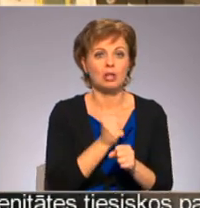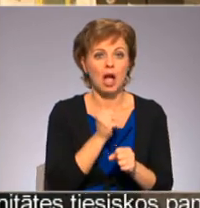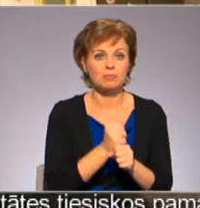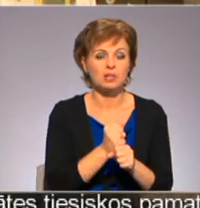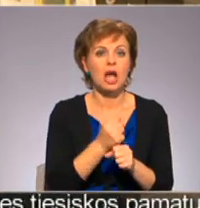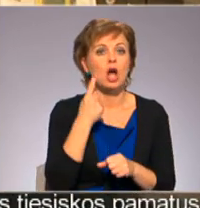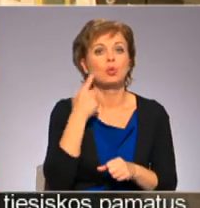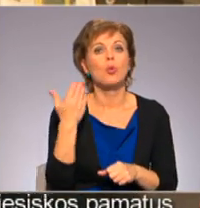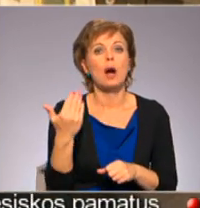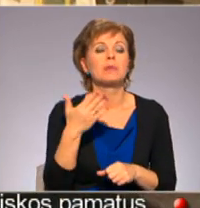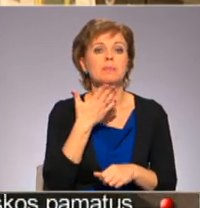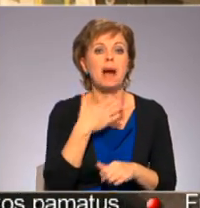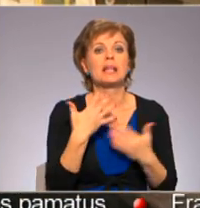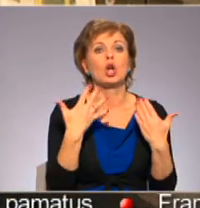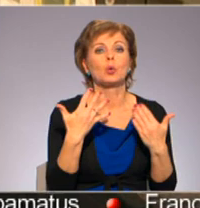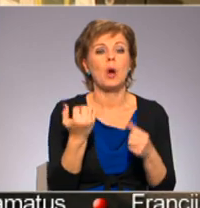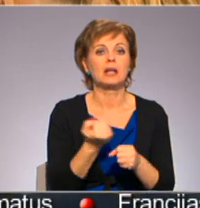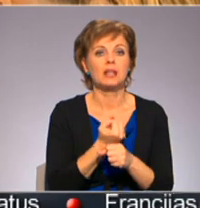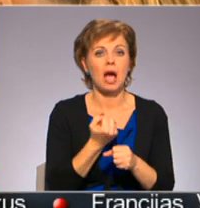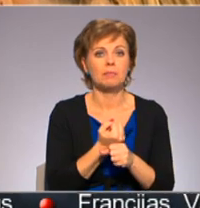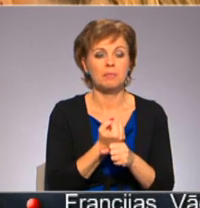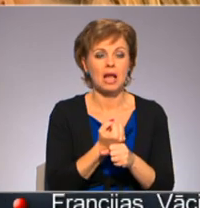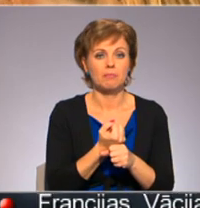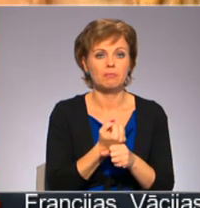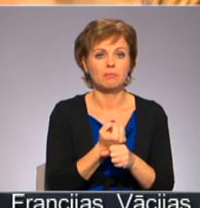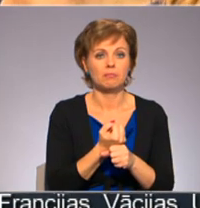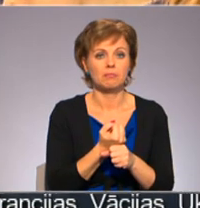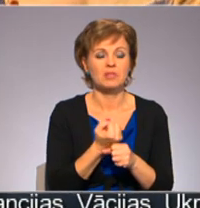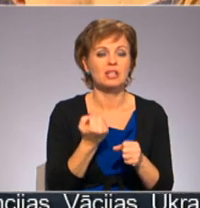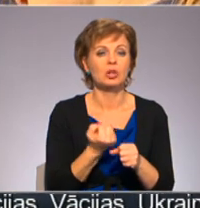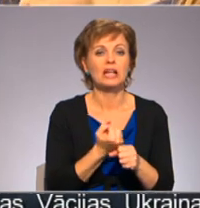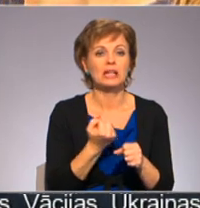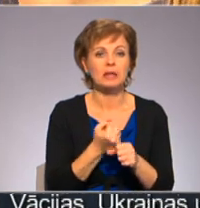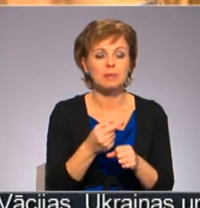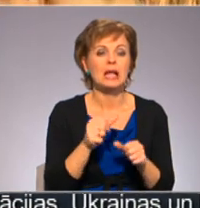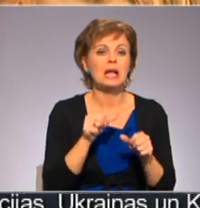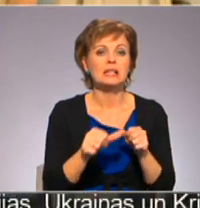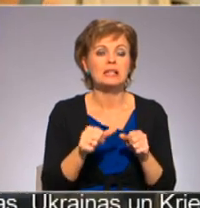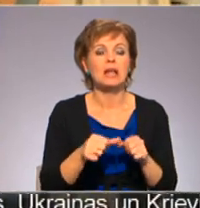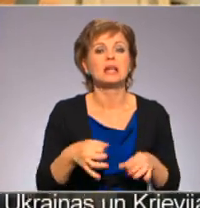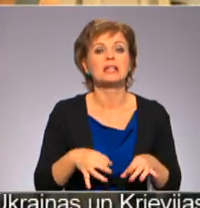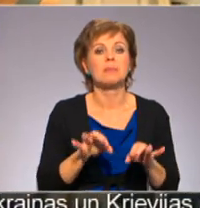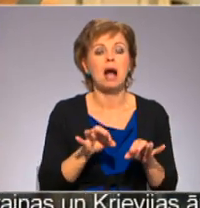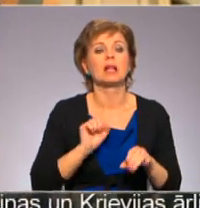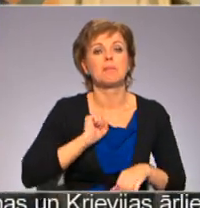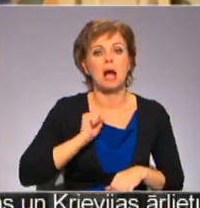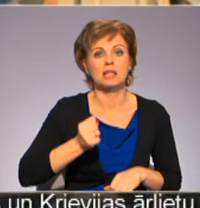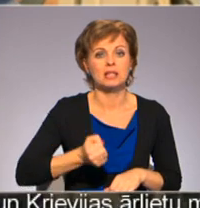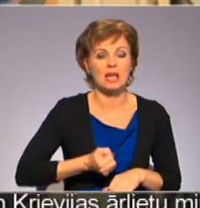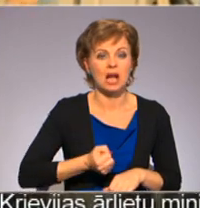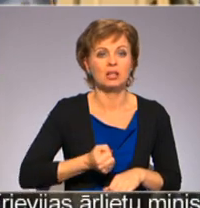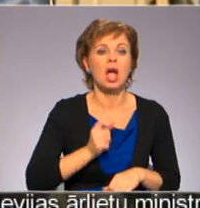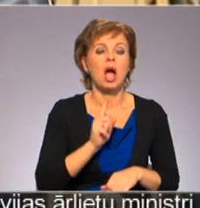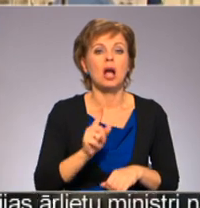ir domāts tiem, kam patīk ar rokdarbiem knibināties. Tas ir sīki, smalki, pacietīgi,